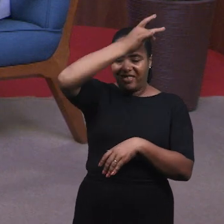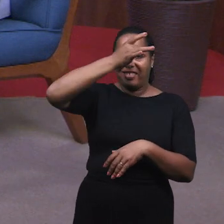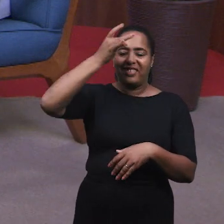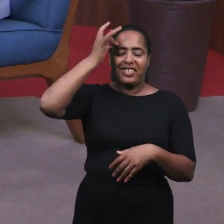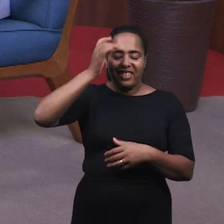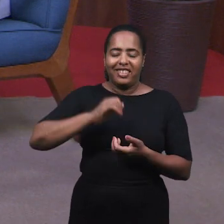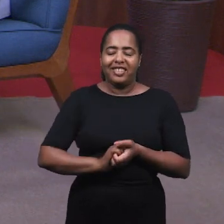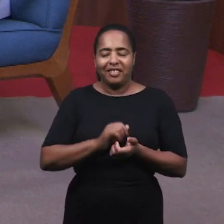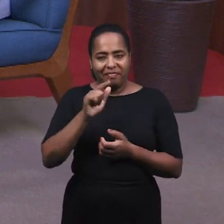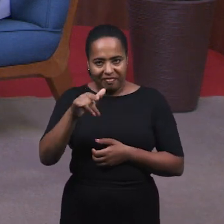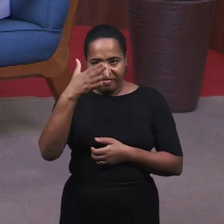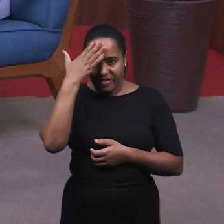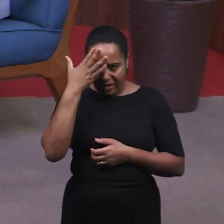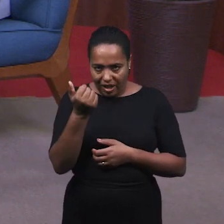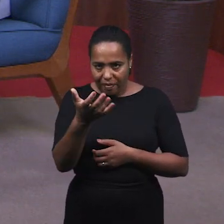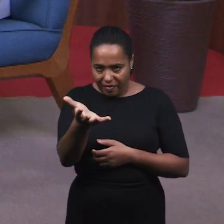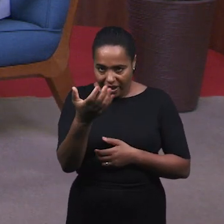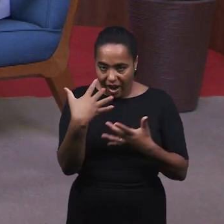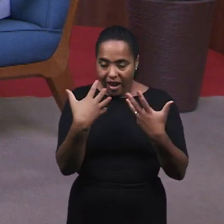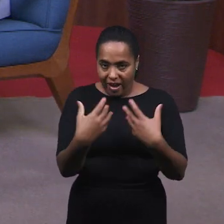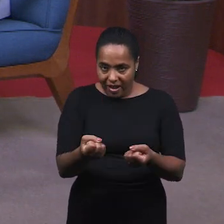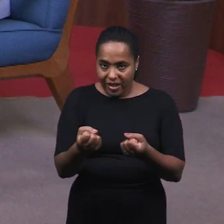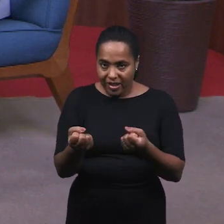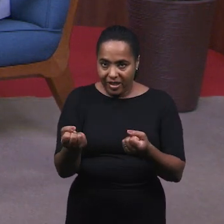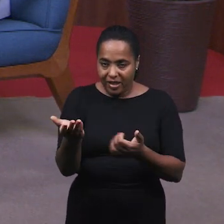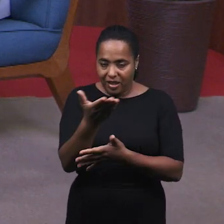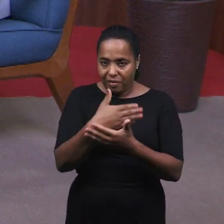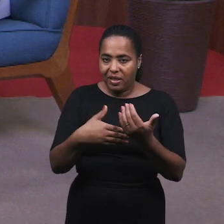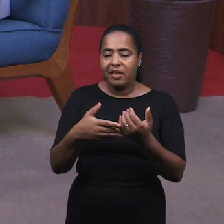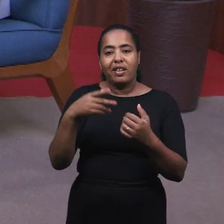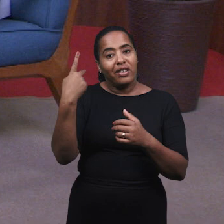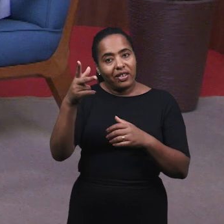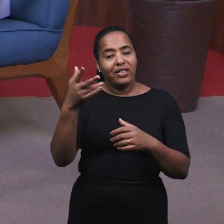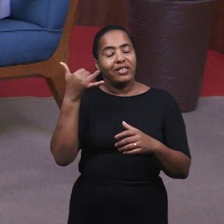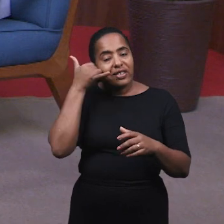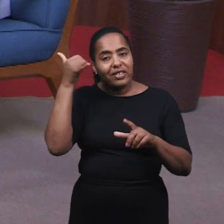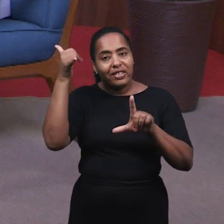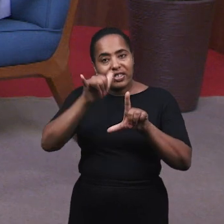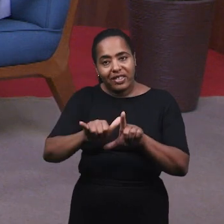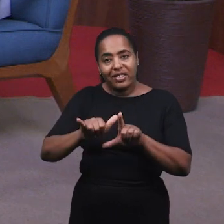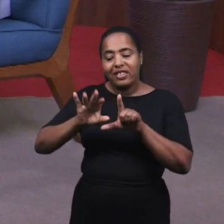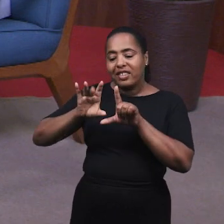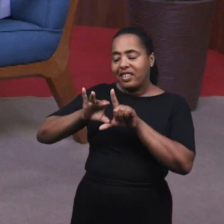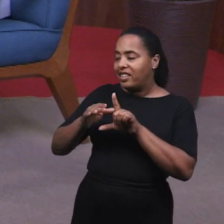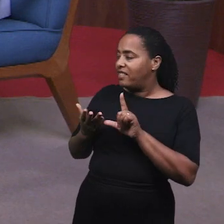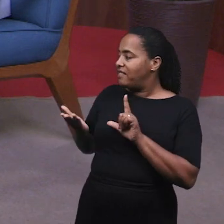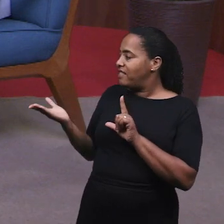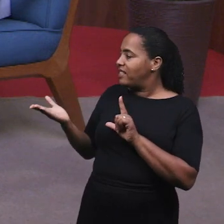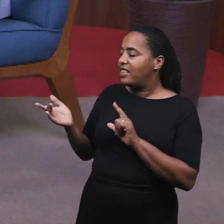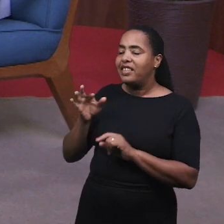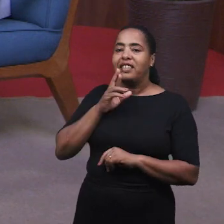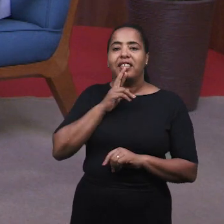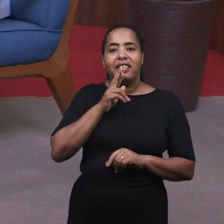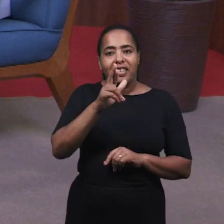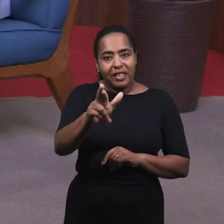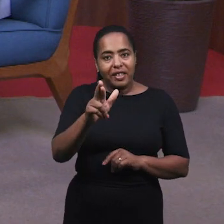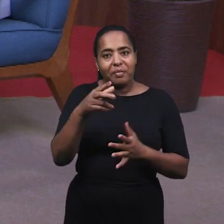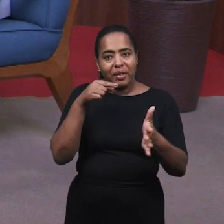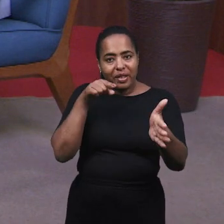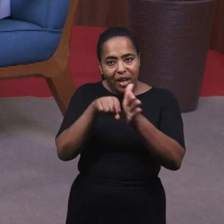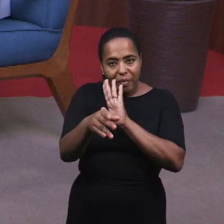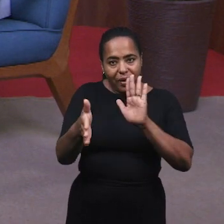vous voulez participer à la prochaine édition, pointez l'appareil photo de votre smartphone vers ce code et répondez les questions qui vont être